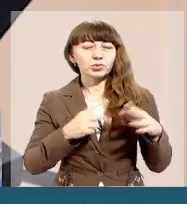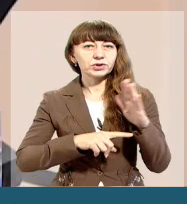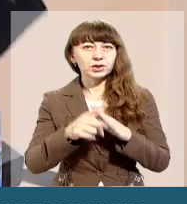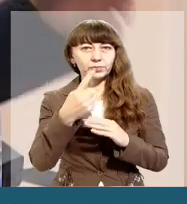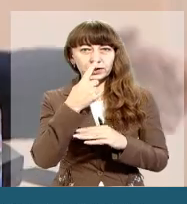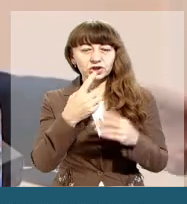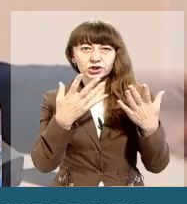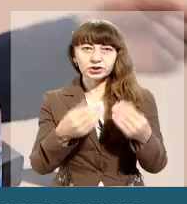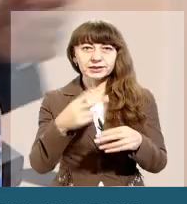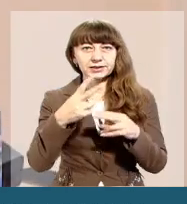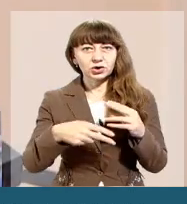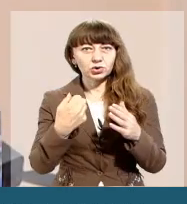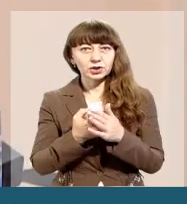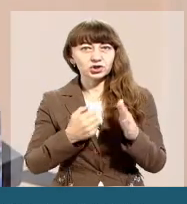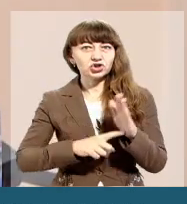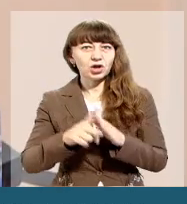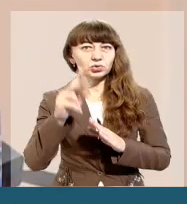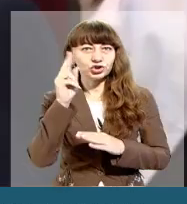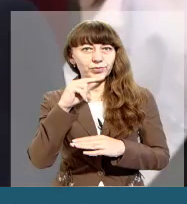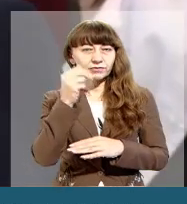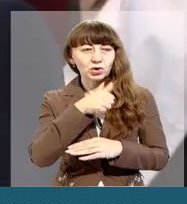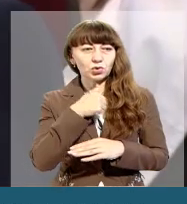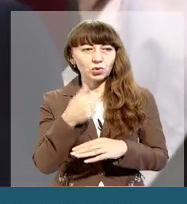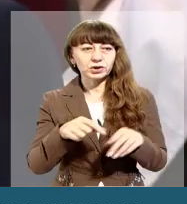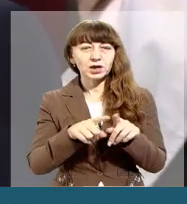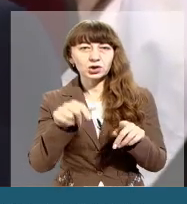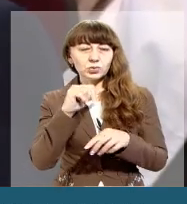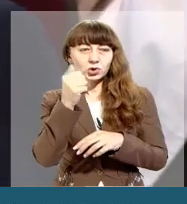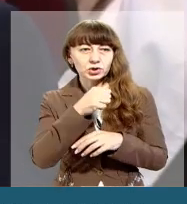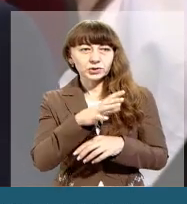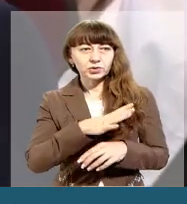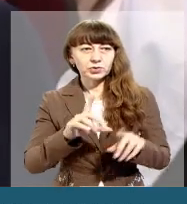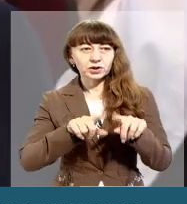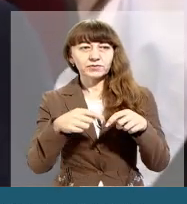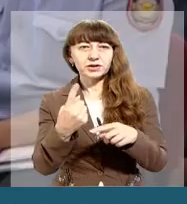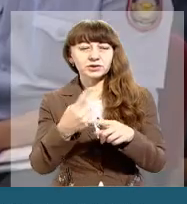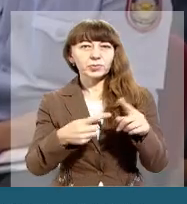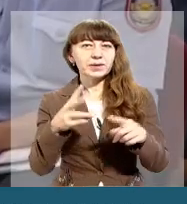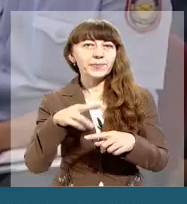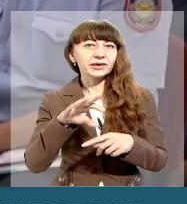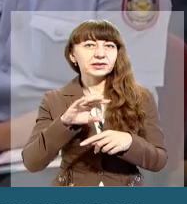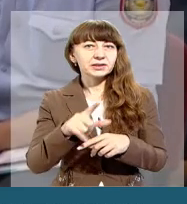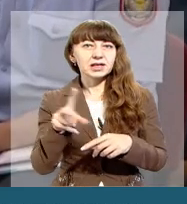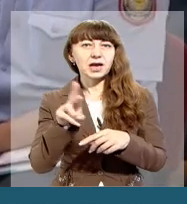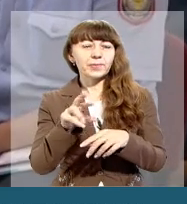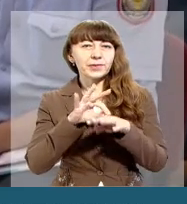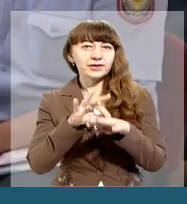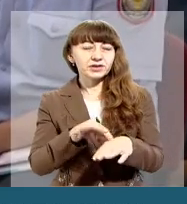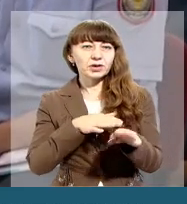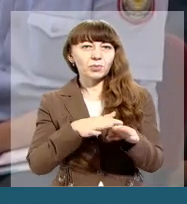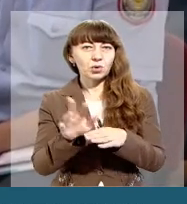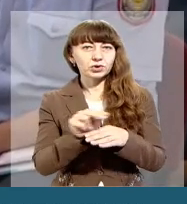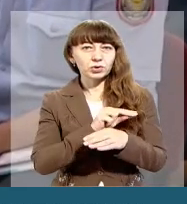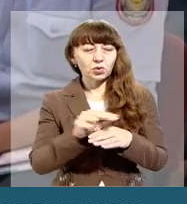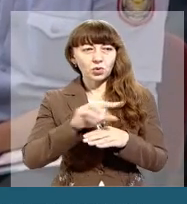начнутся в ближайшие дни и завершатся до начала учебного года. Также в прошлом году было выделено более 1,5 миллиардов тенге для проведения капитальных